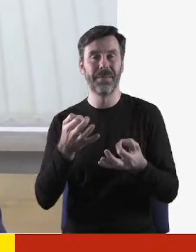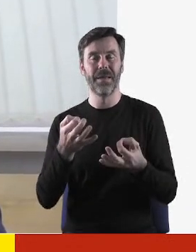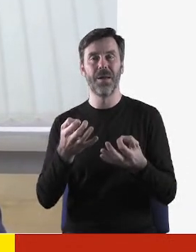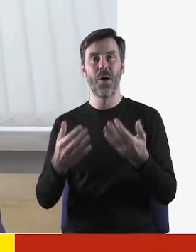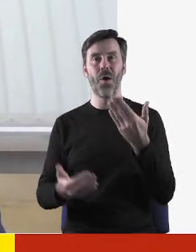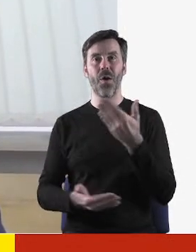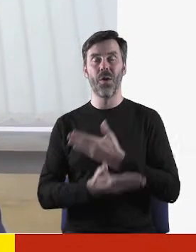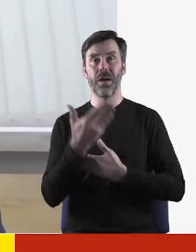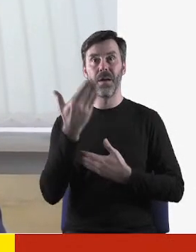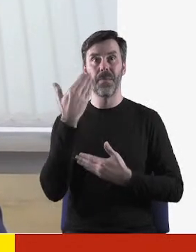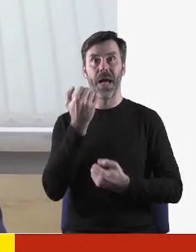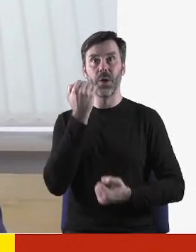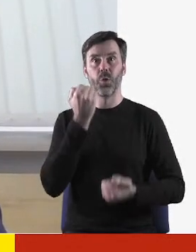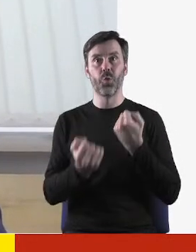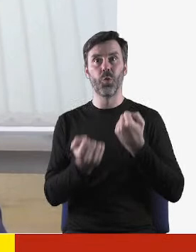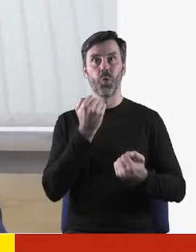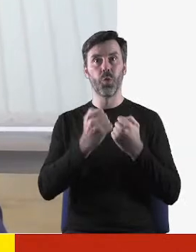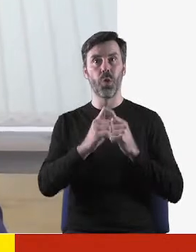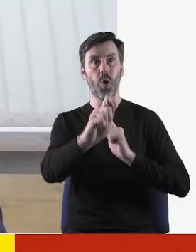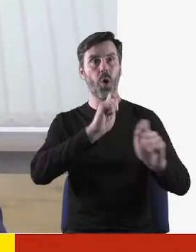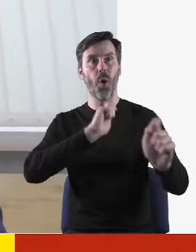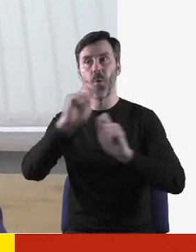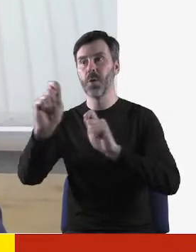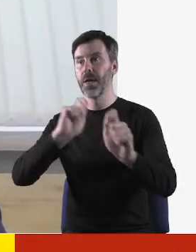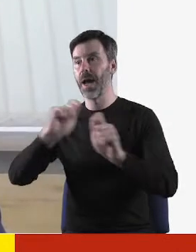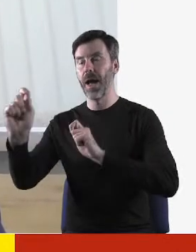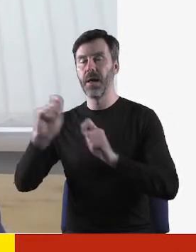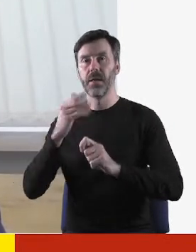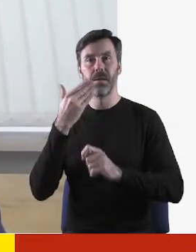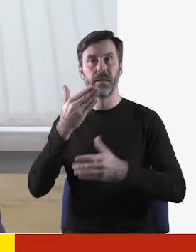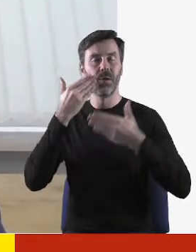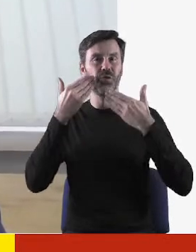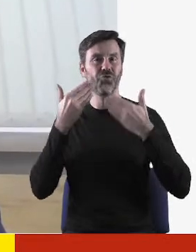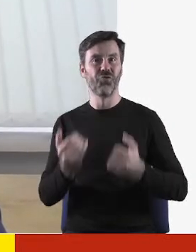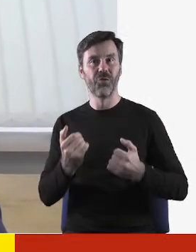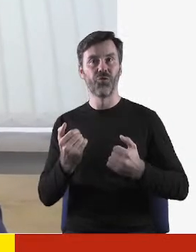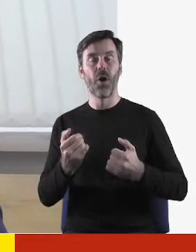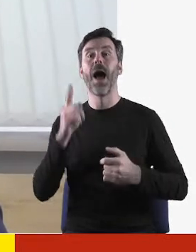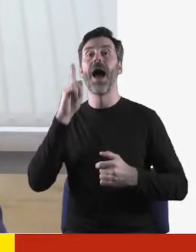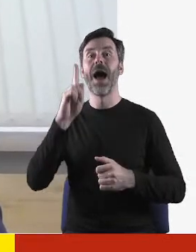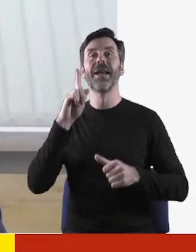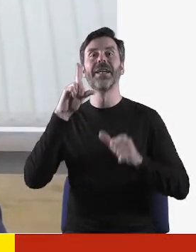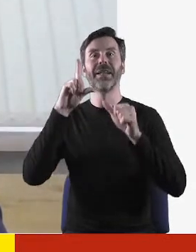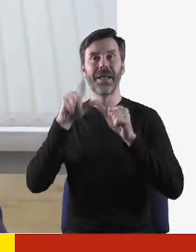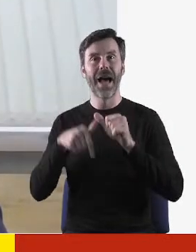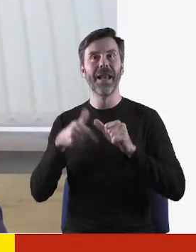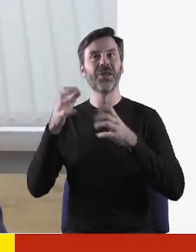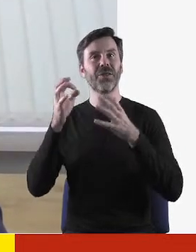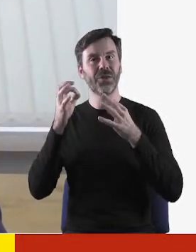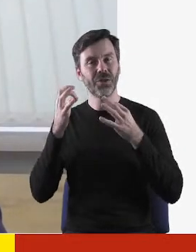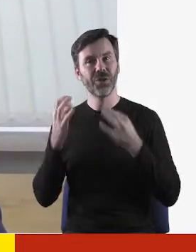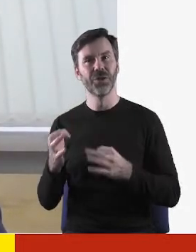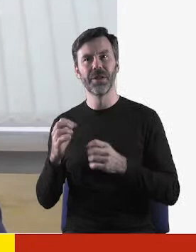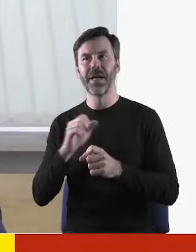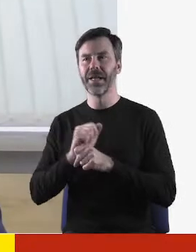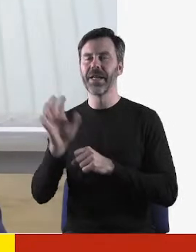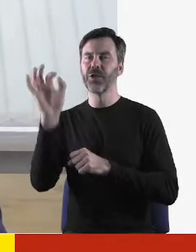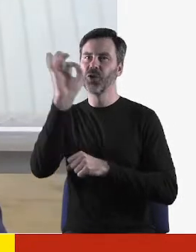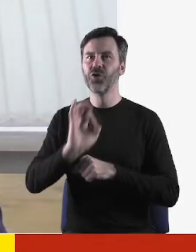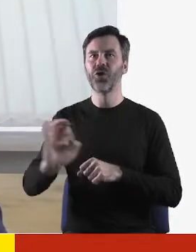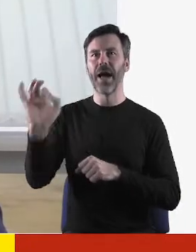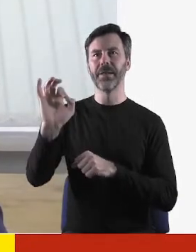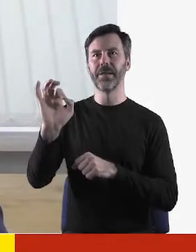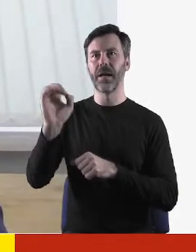niesłychanych utrudnień komunikacyjnych wielu, wielu ludzi, wielu, wielu mieszkańców, dzisiaj ma szansę, mamy szansę, żeby